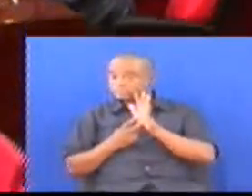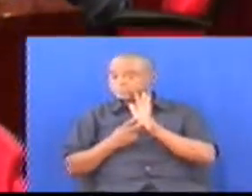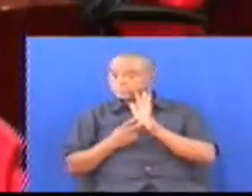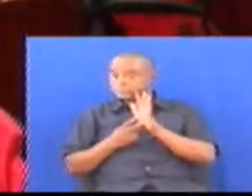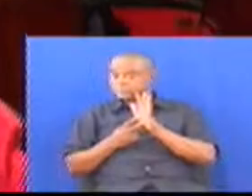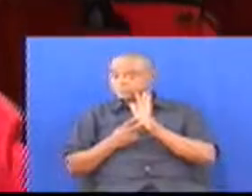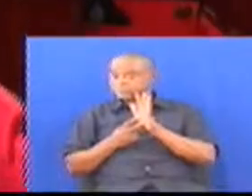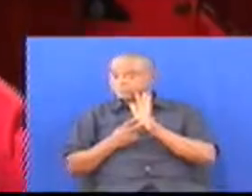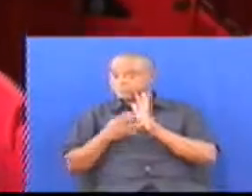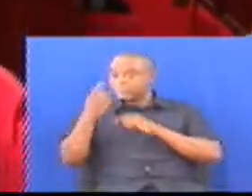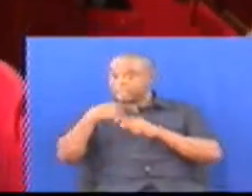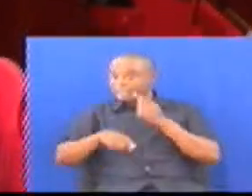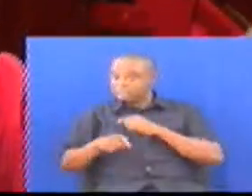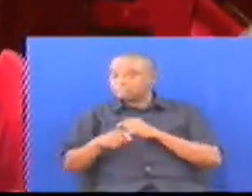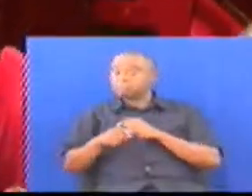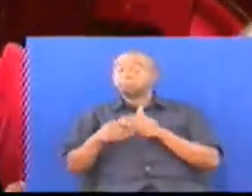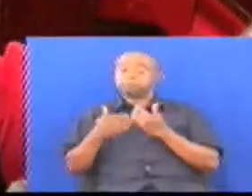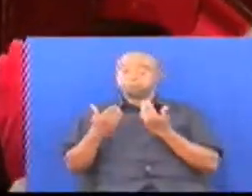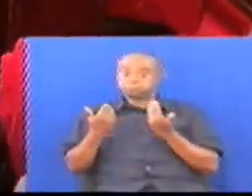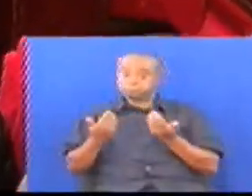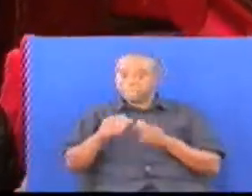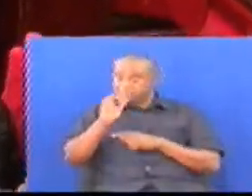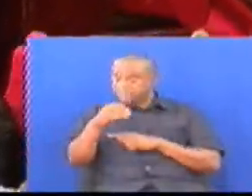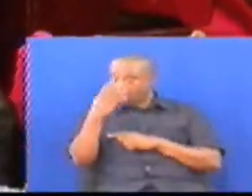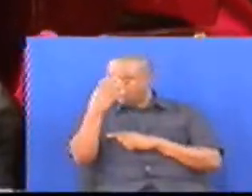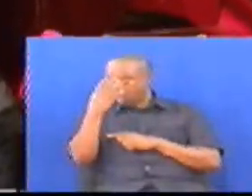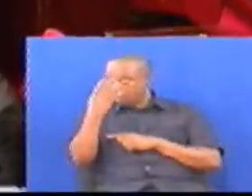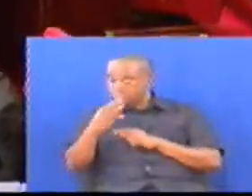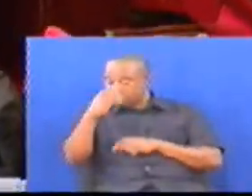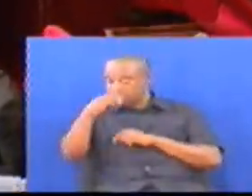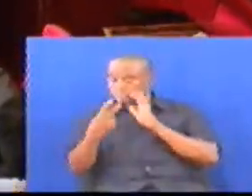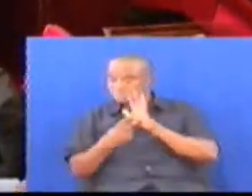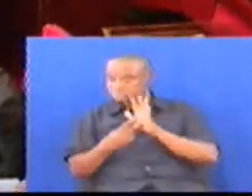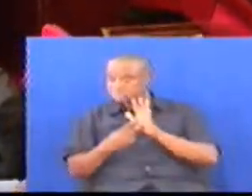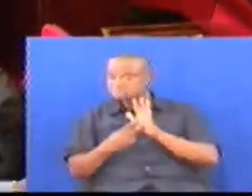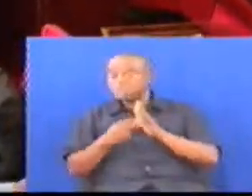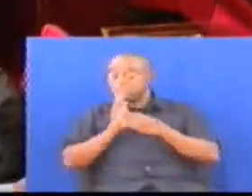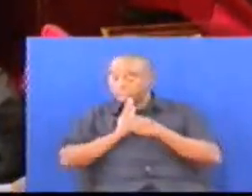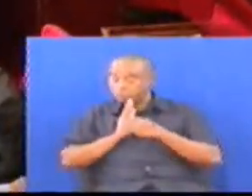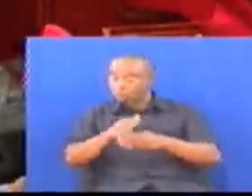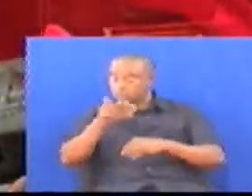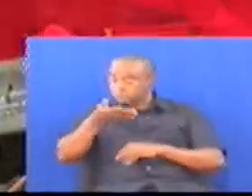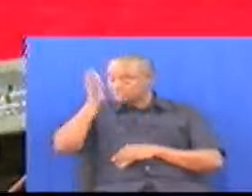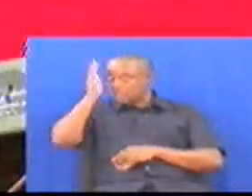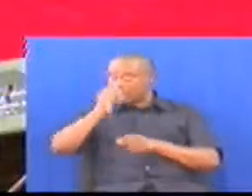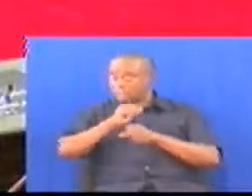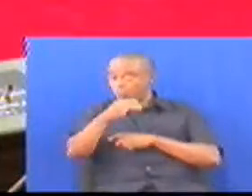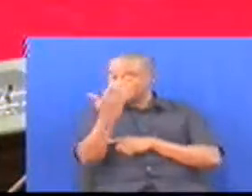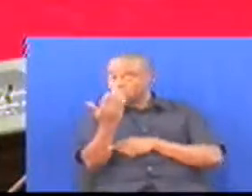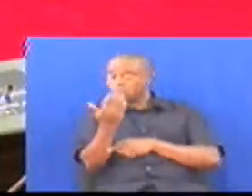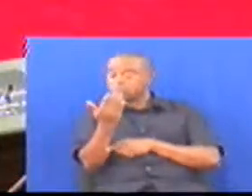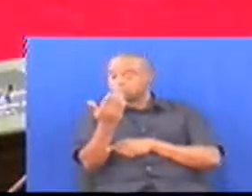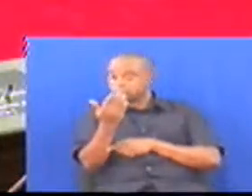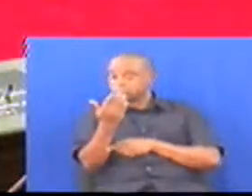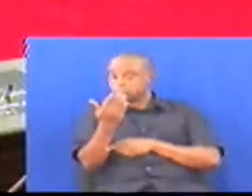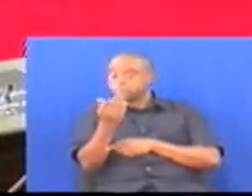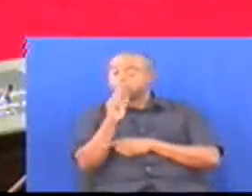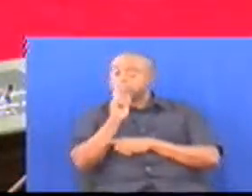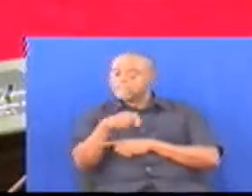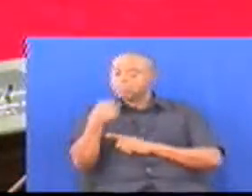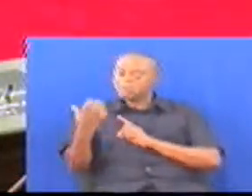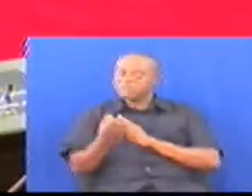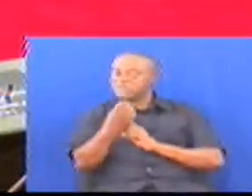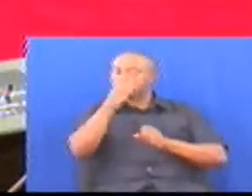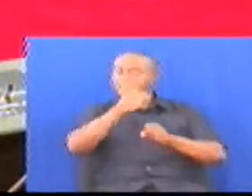Mheshimiwa Spika, katika kipindi cha miaka minne na miezi saba ya uongozi wa serikali ya awamu ya tano, yapo